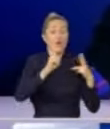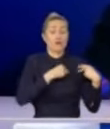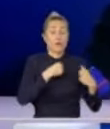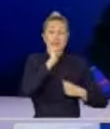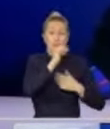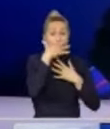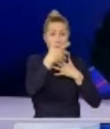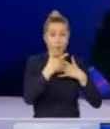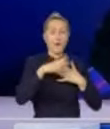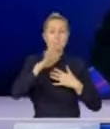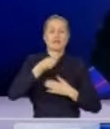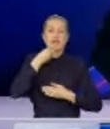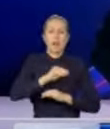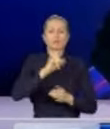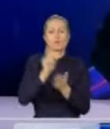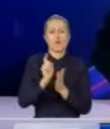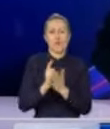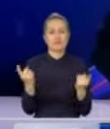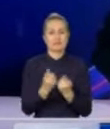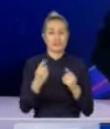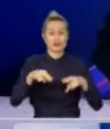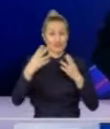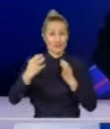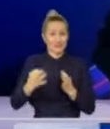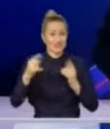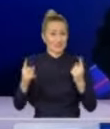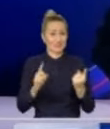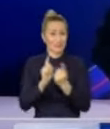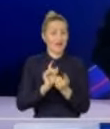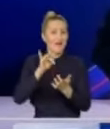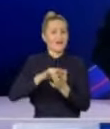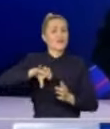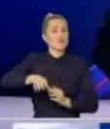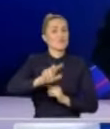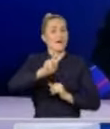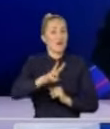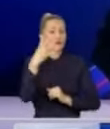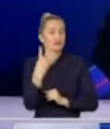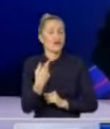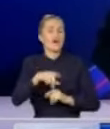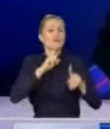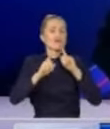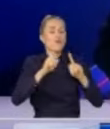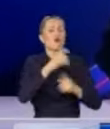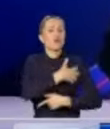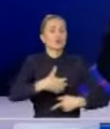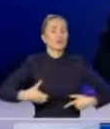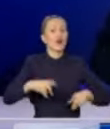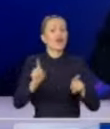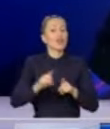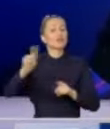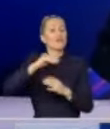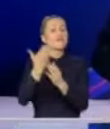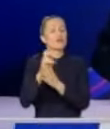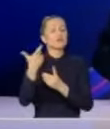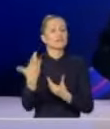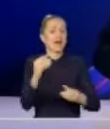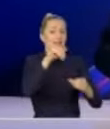sytuację fiskalną. W dniu, w którym w Juracie odbywa się szczyt V4, o naszych gospodarkach rozmawiają też inwestorzy z Chin. Dominik